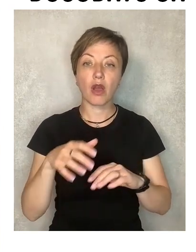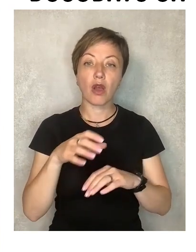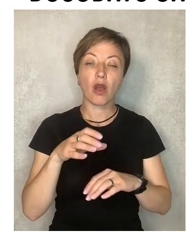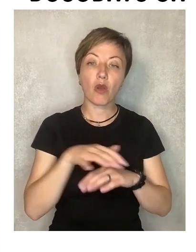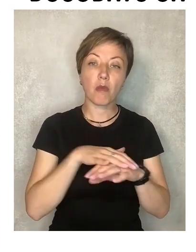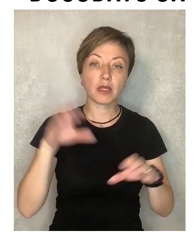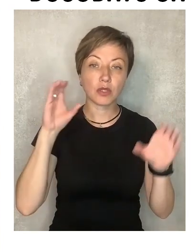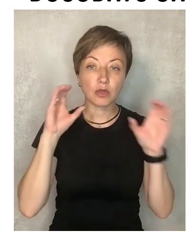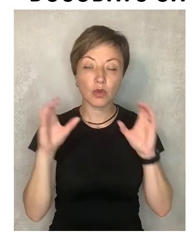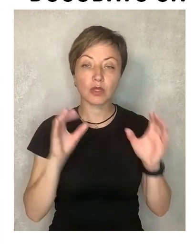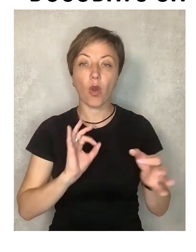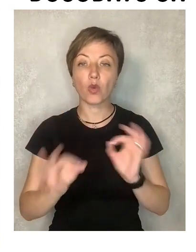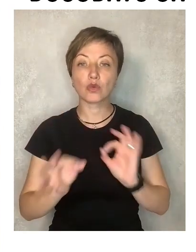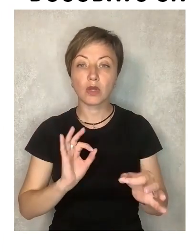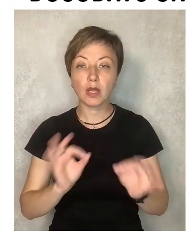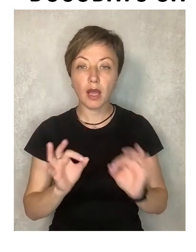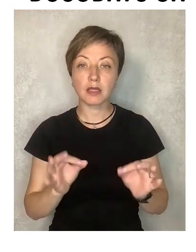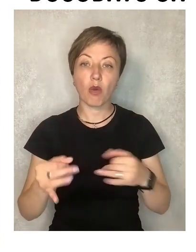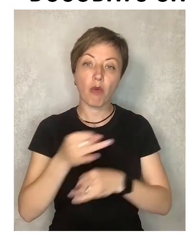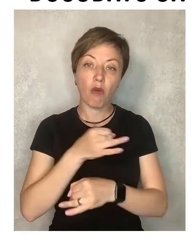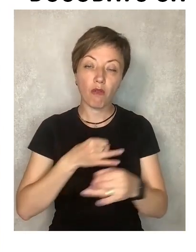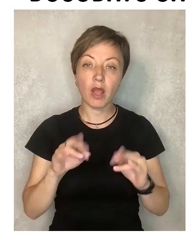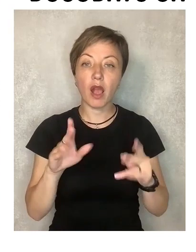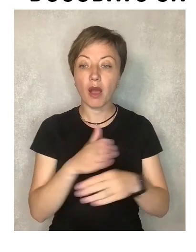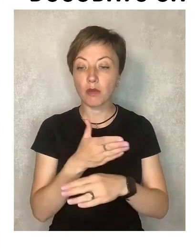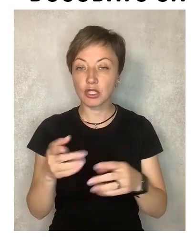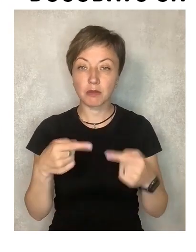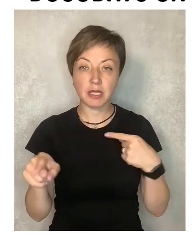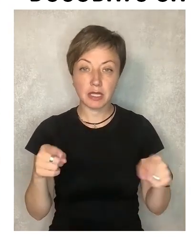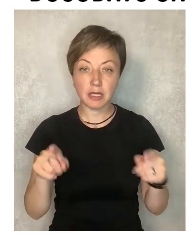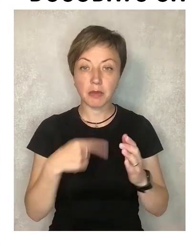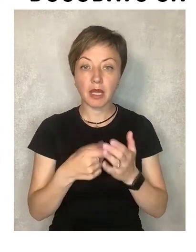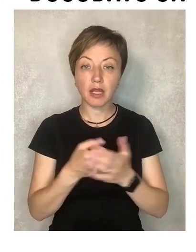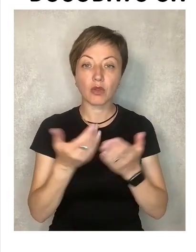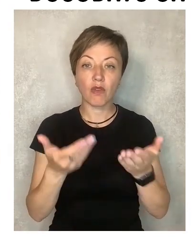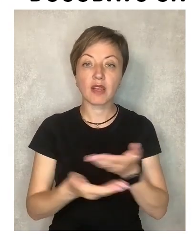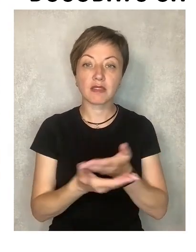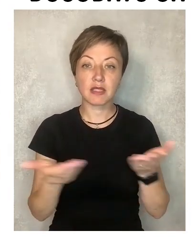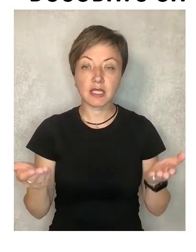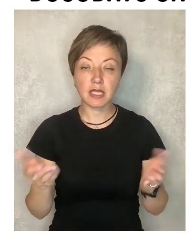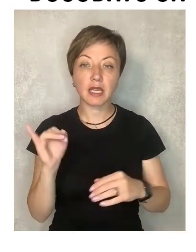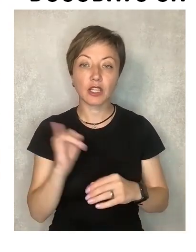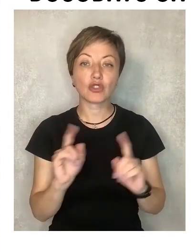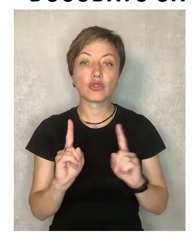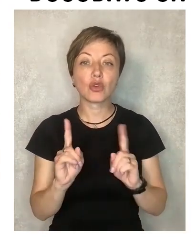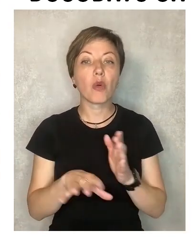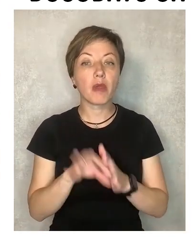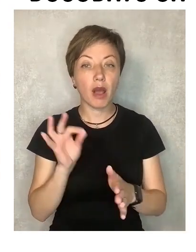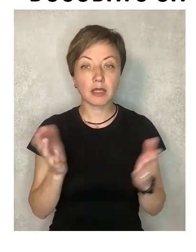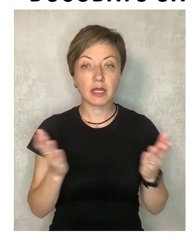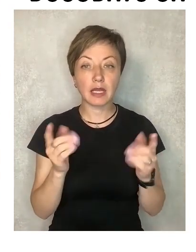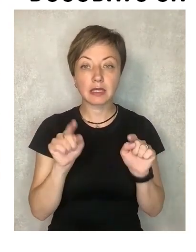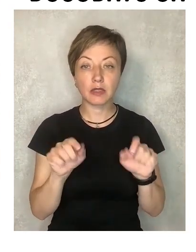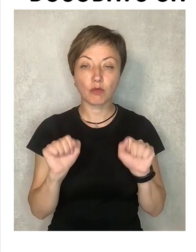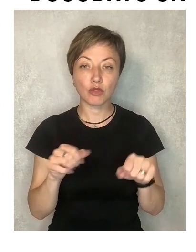з громадськістю. Скажіть, будь ласка, яка між ними різниця? Це питання якраз до вас всіх. І що обрати, які з них можуть бути